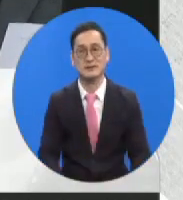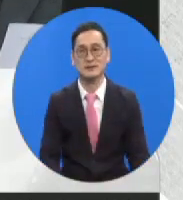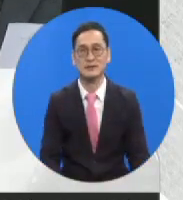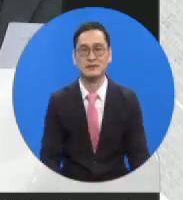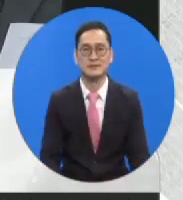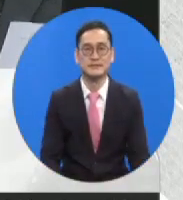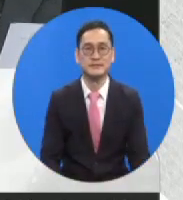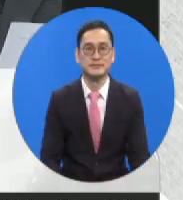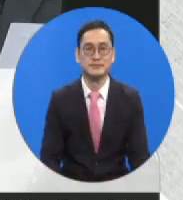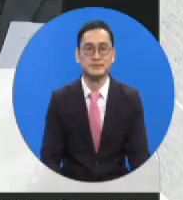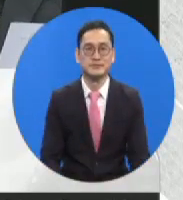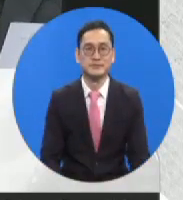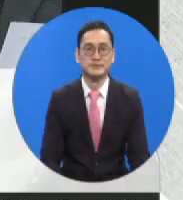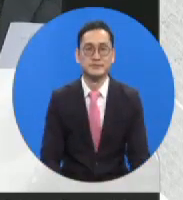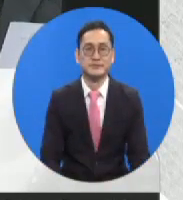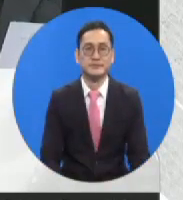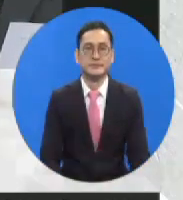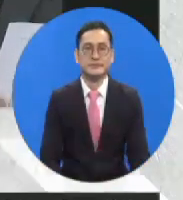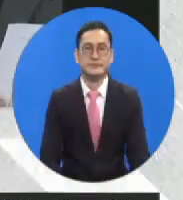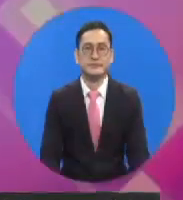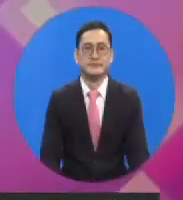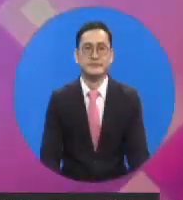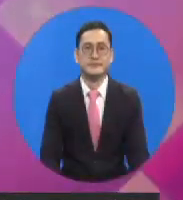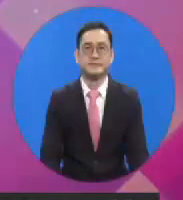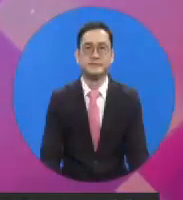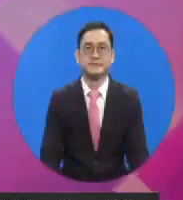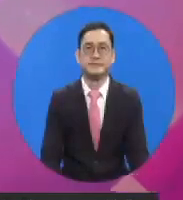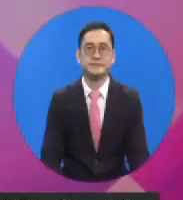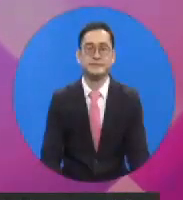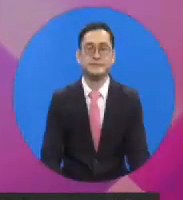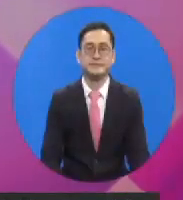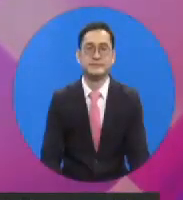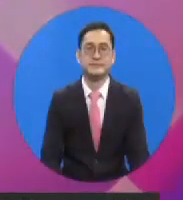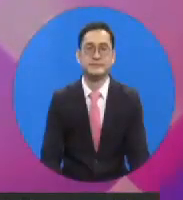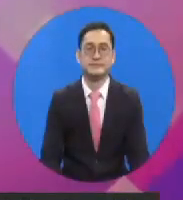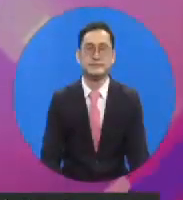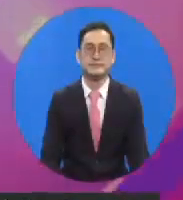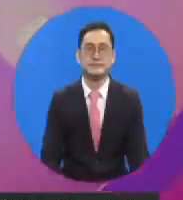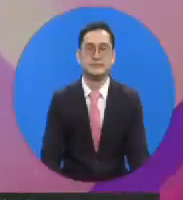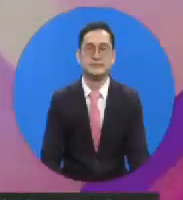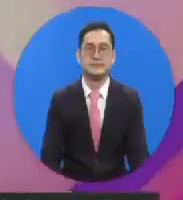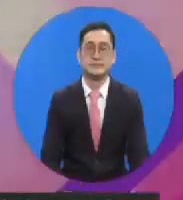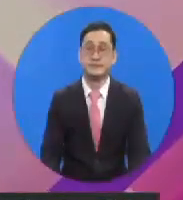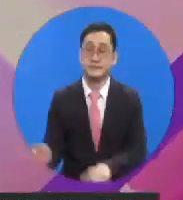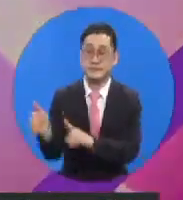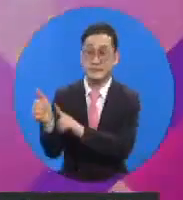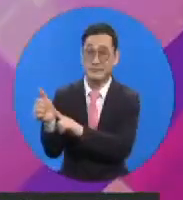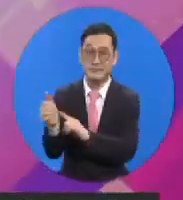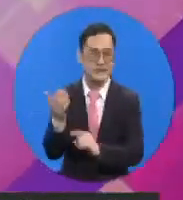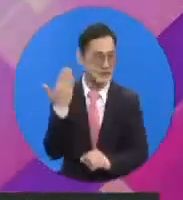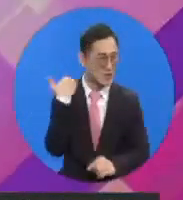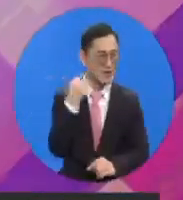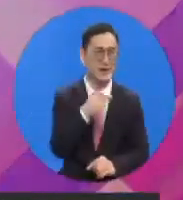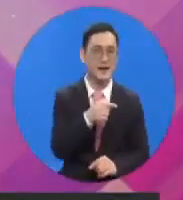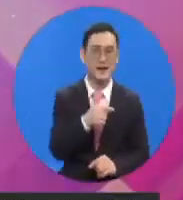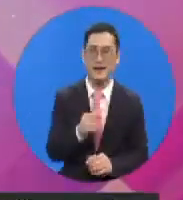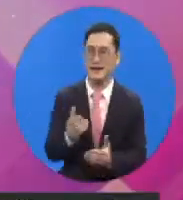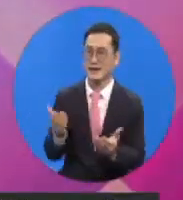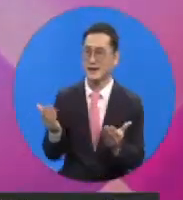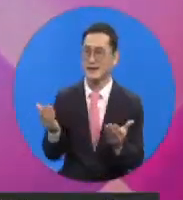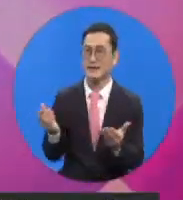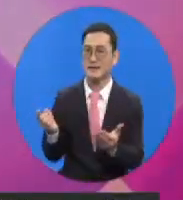장면이 흥미롭게 봤습니다. 예, 사실 불과 뭐 2013년까지 안 가더라도 윤석열 검찰총장을 임명하던 바로